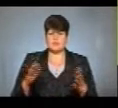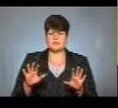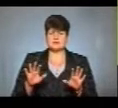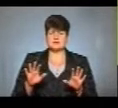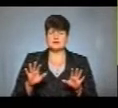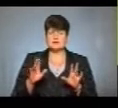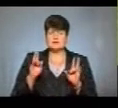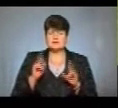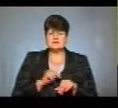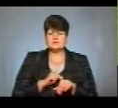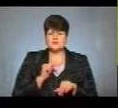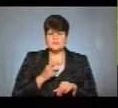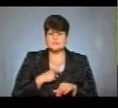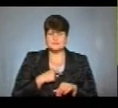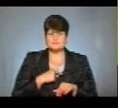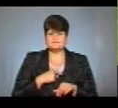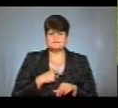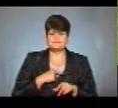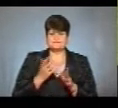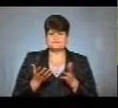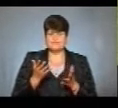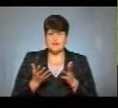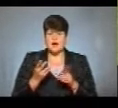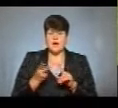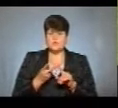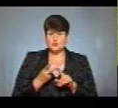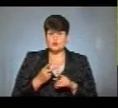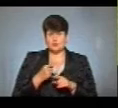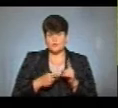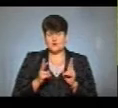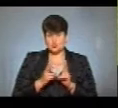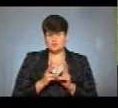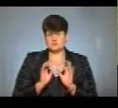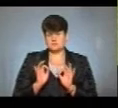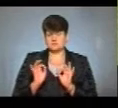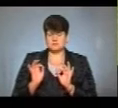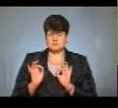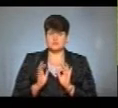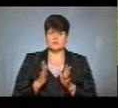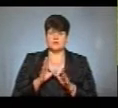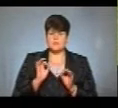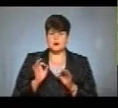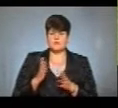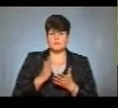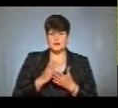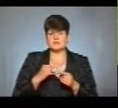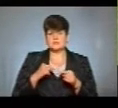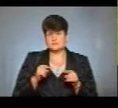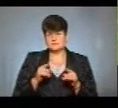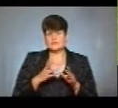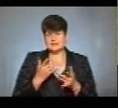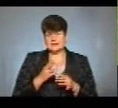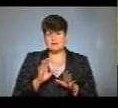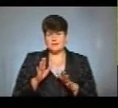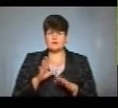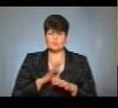десь непевно себе почували. В другій половині зустрічі наладили, нічого ніби, все нормально, мали забувати декілька моментів, було